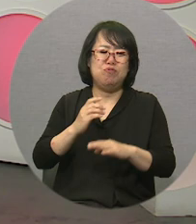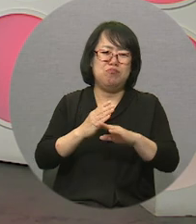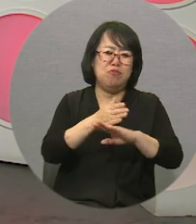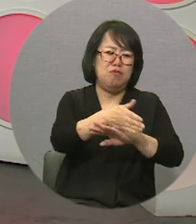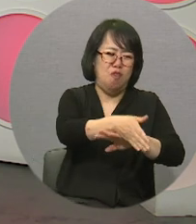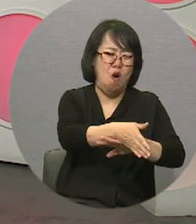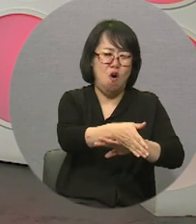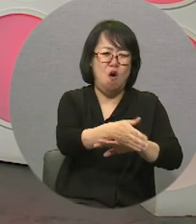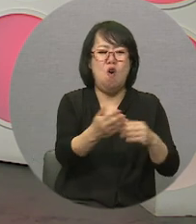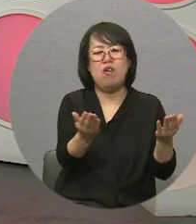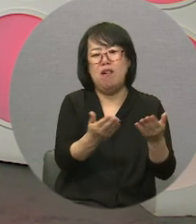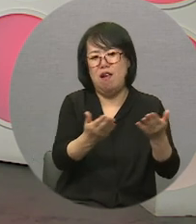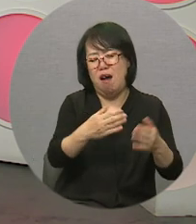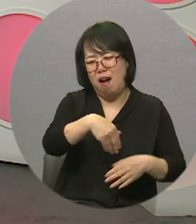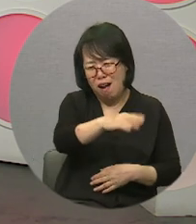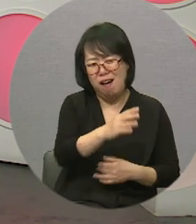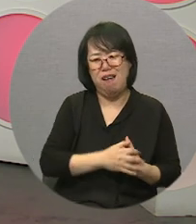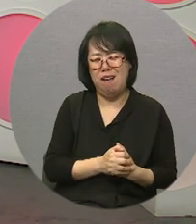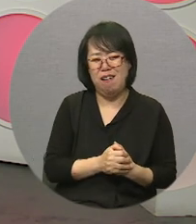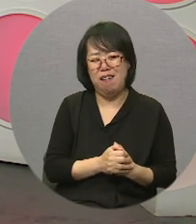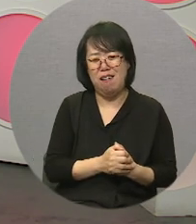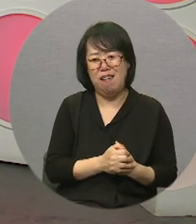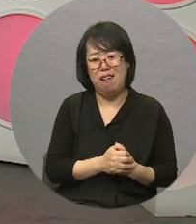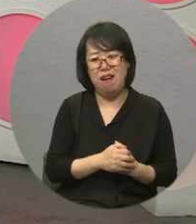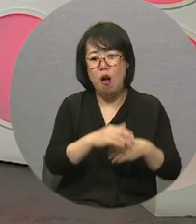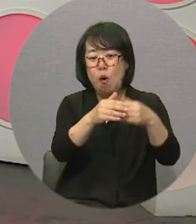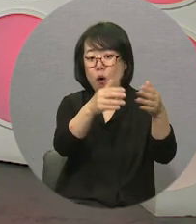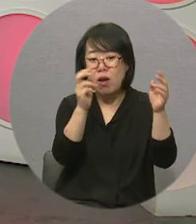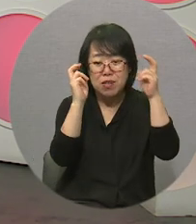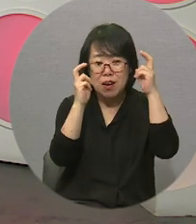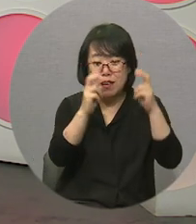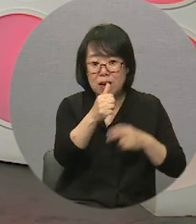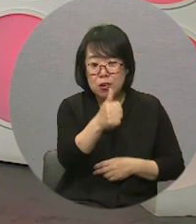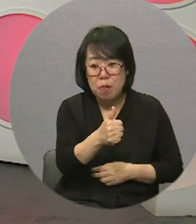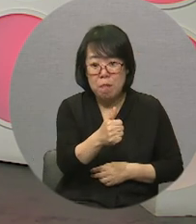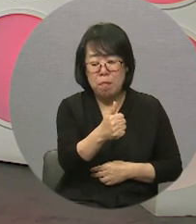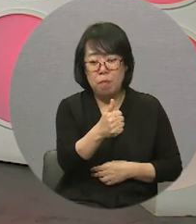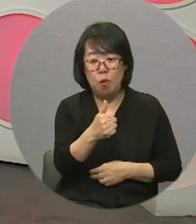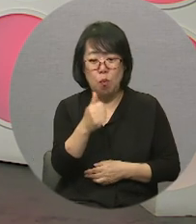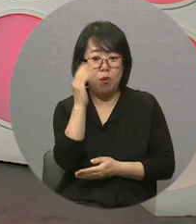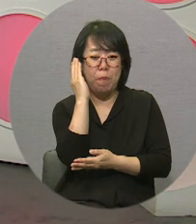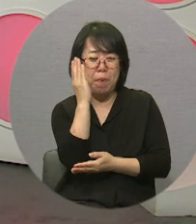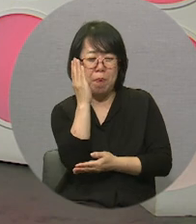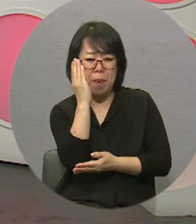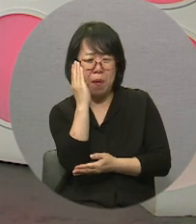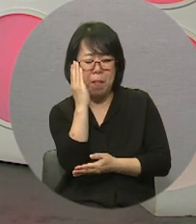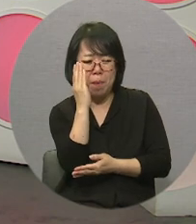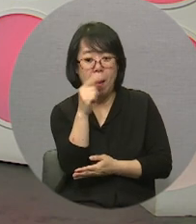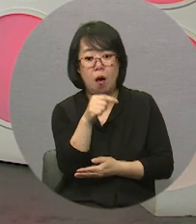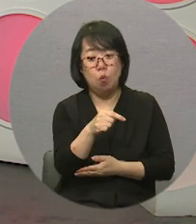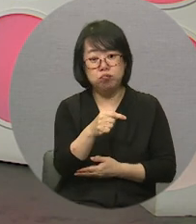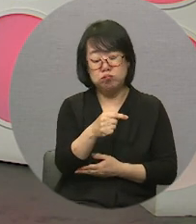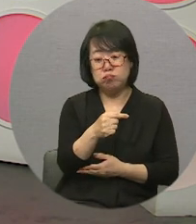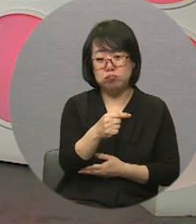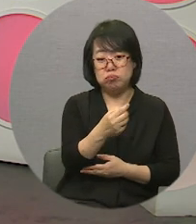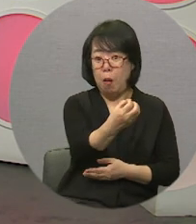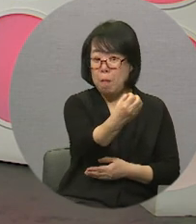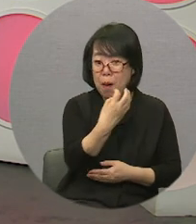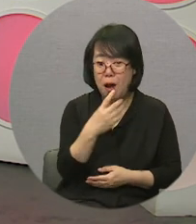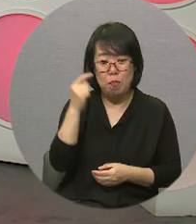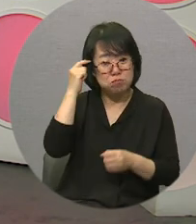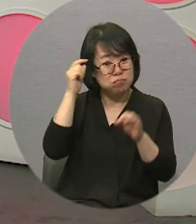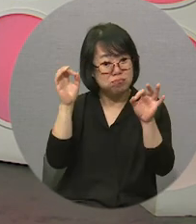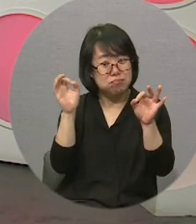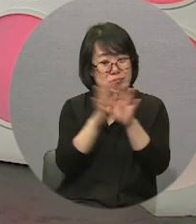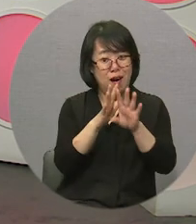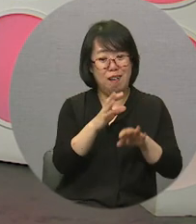사장님께 늦은 이유를 사실대로 말씀드리자 아니 저희 사장님께서요 뜻밖의